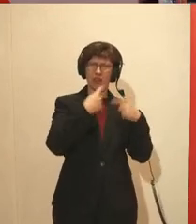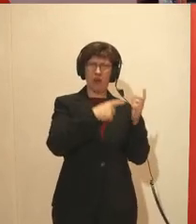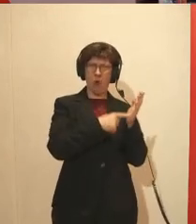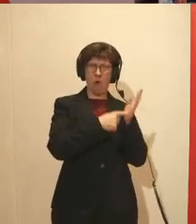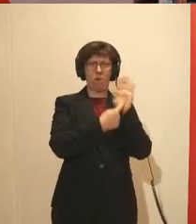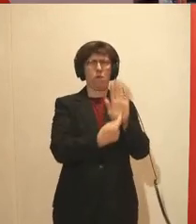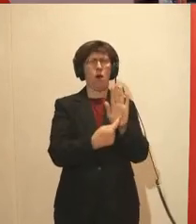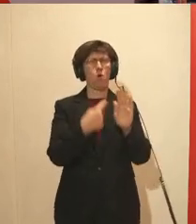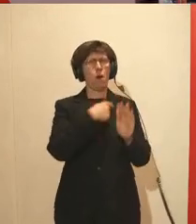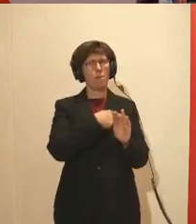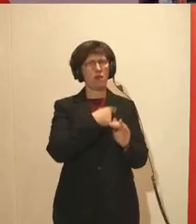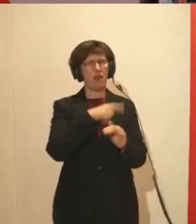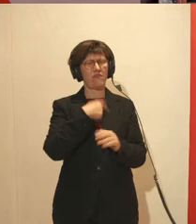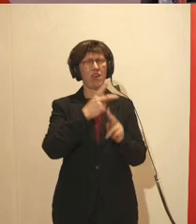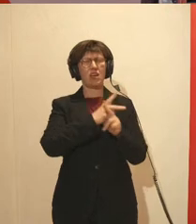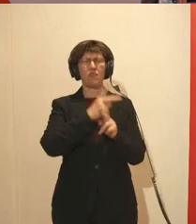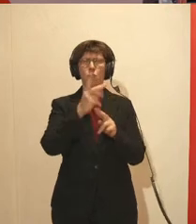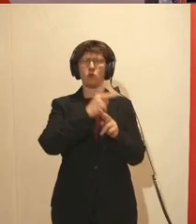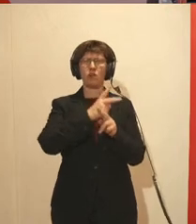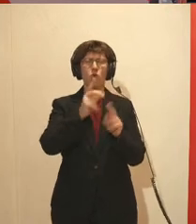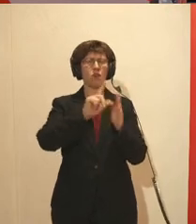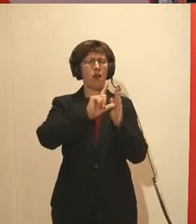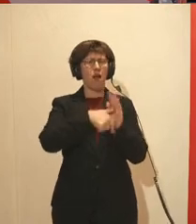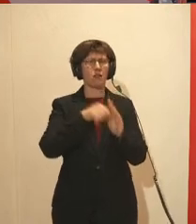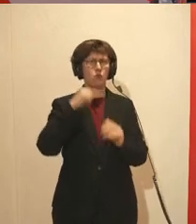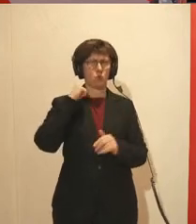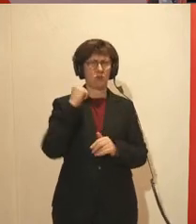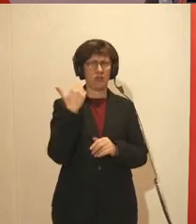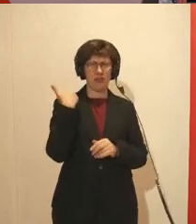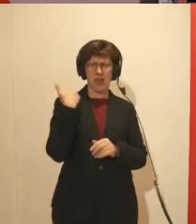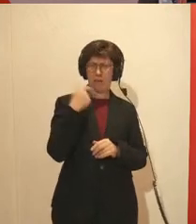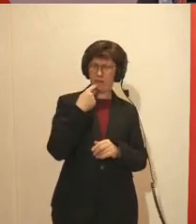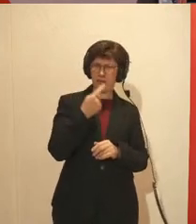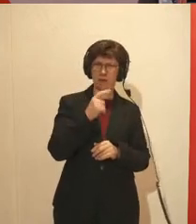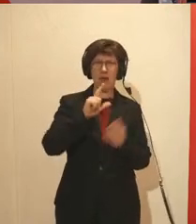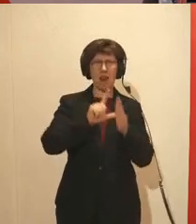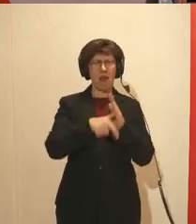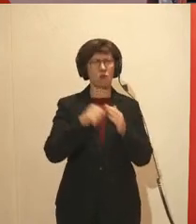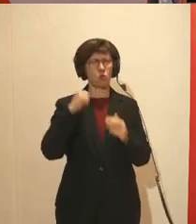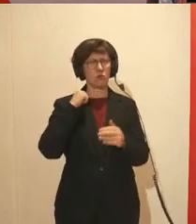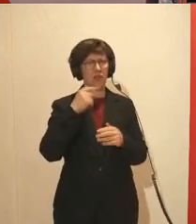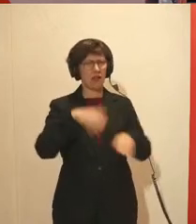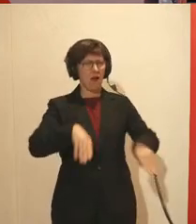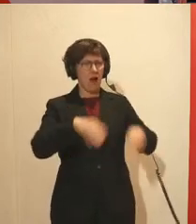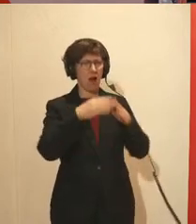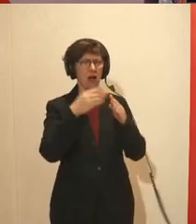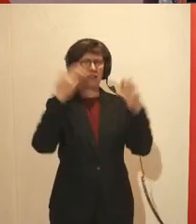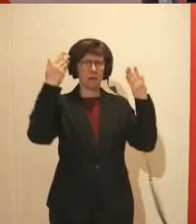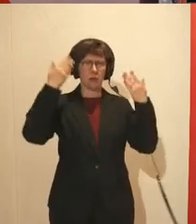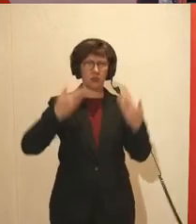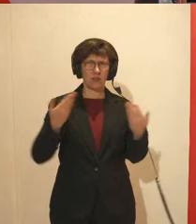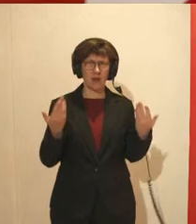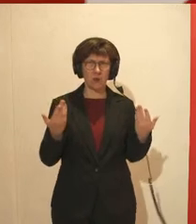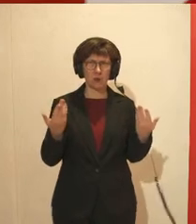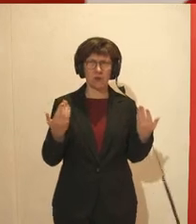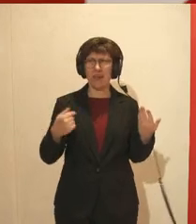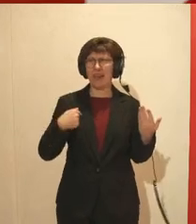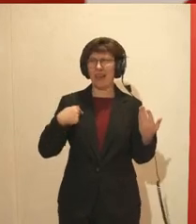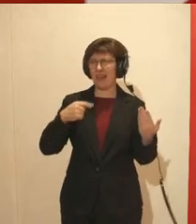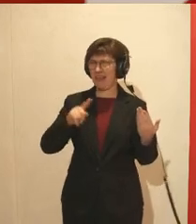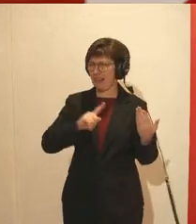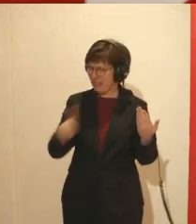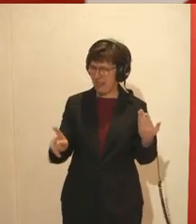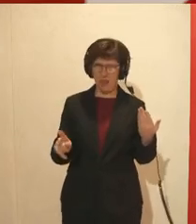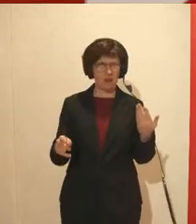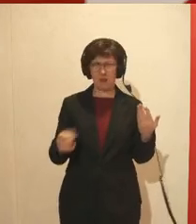als partei also wir haben uns daran gewöhnt dass wir leistungsträger wie sie es gesagt haben ja hauptsächlich mit akademischen hintergrund oder werden nämlich das will ich ausdrücklich